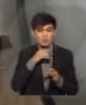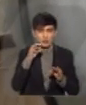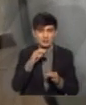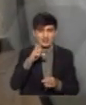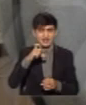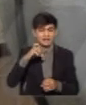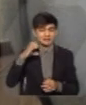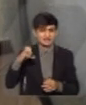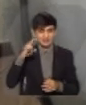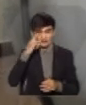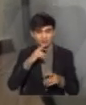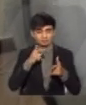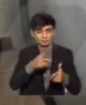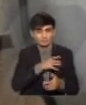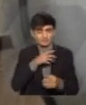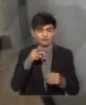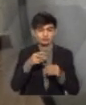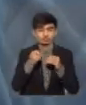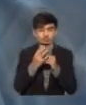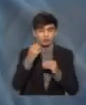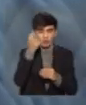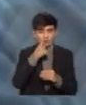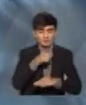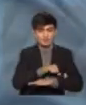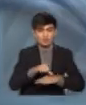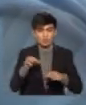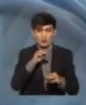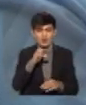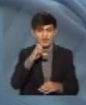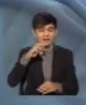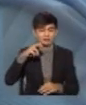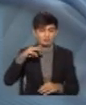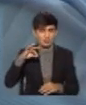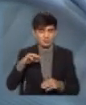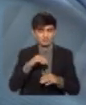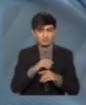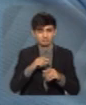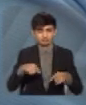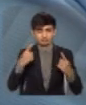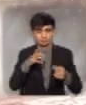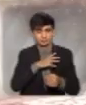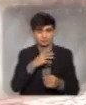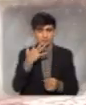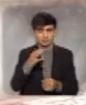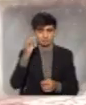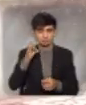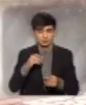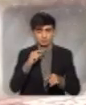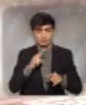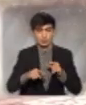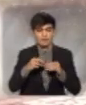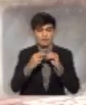с с 2014 года таможенные пошлины на экспорт выросли с 5 до 18 процентов это сразу же повлекло рост